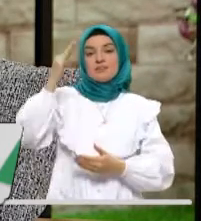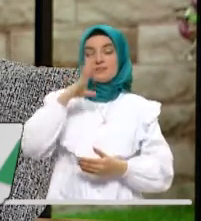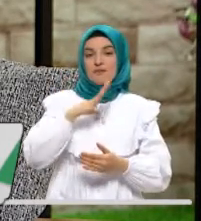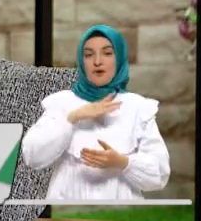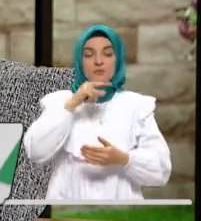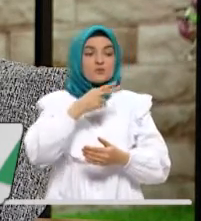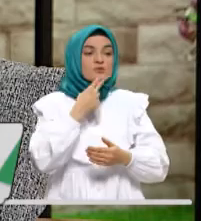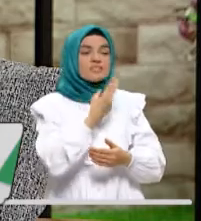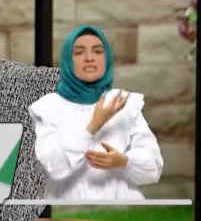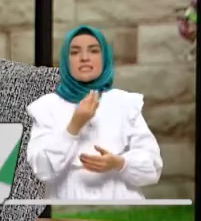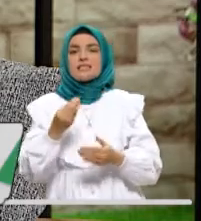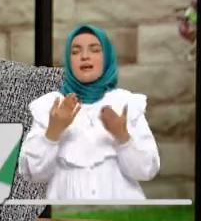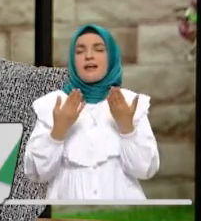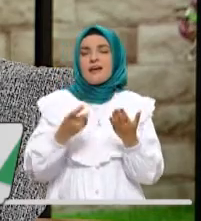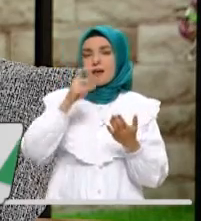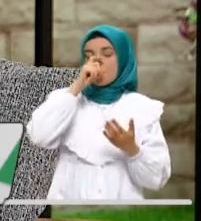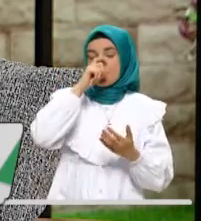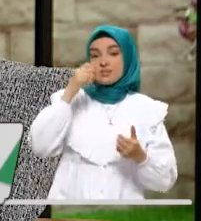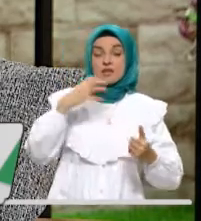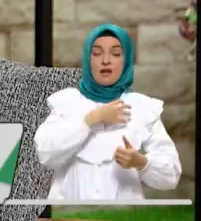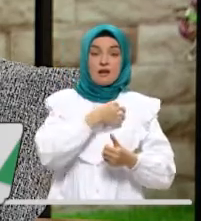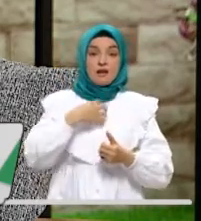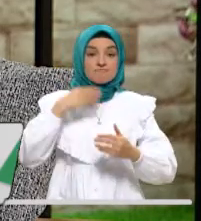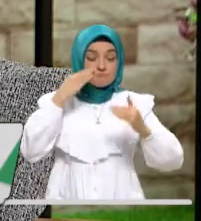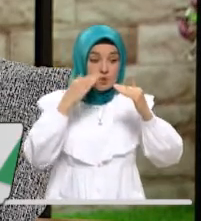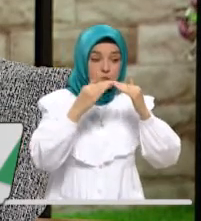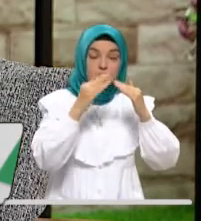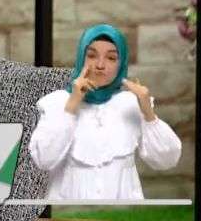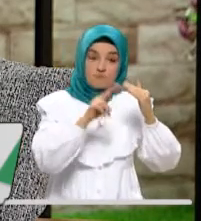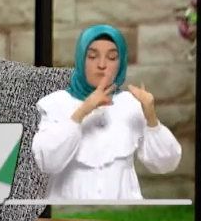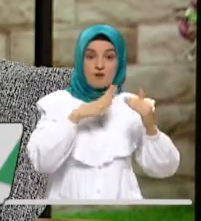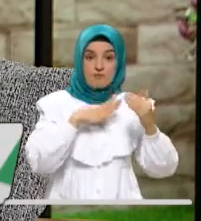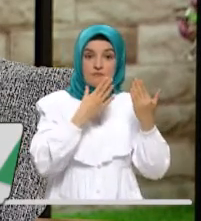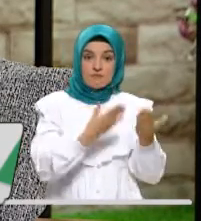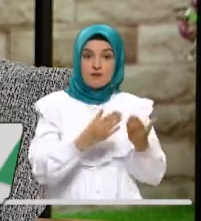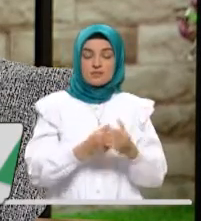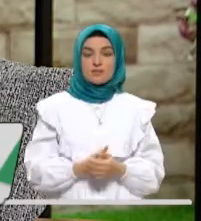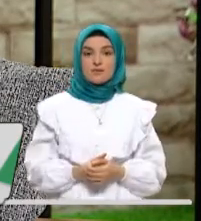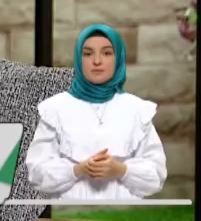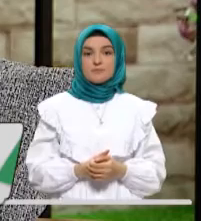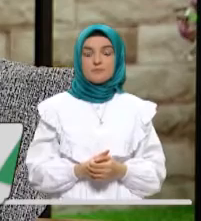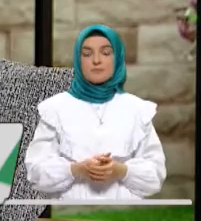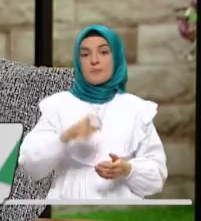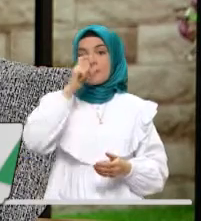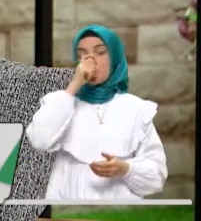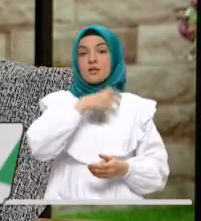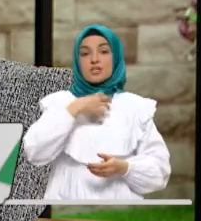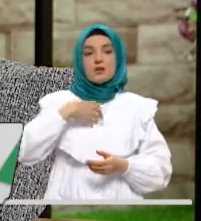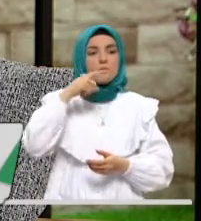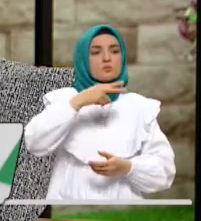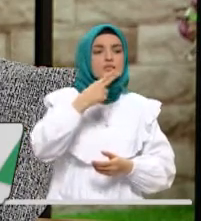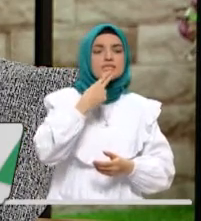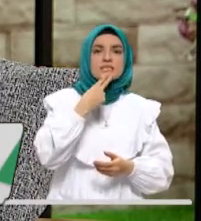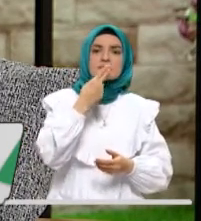yetiştirilen kızlar eğer padişah annesi uygun görüyorsa, bakın altını çiziyorum. Padişah annesi bu kızlardan